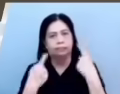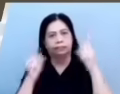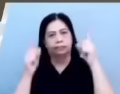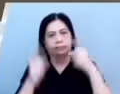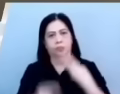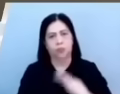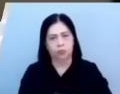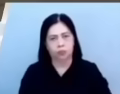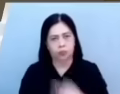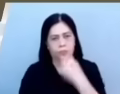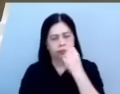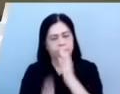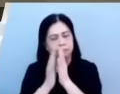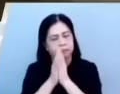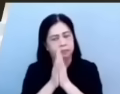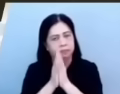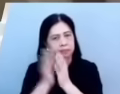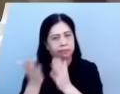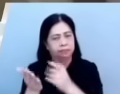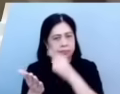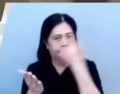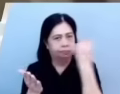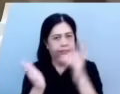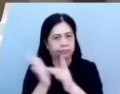sa pagdarasal sa Nazareno.